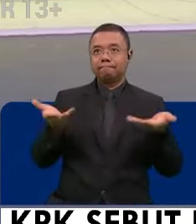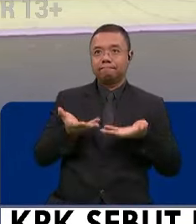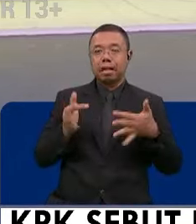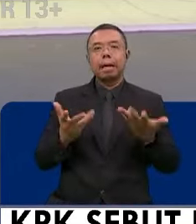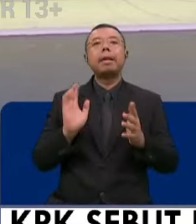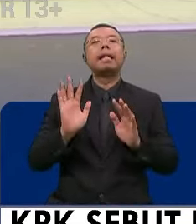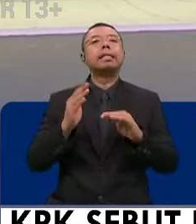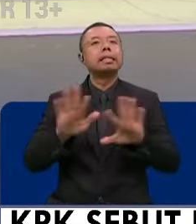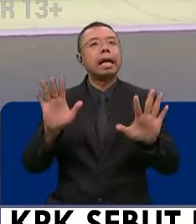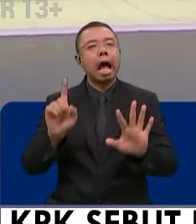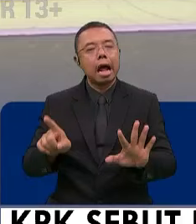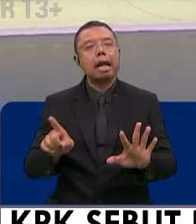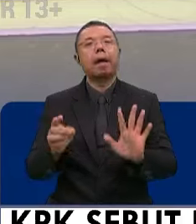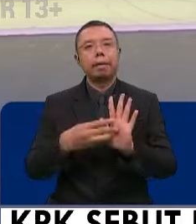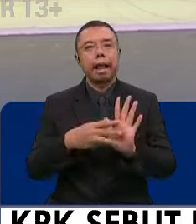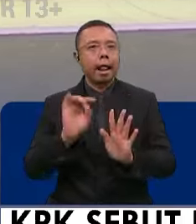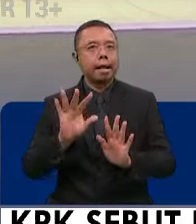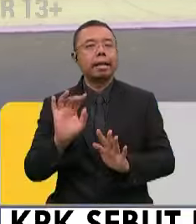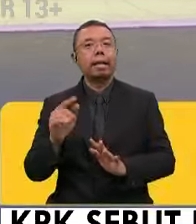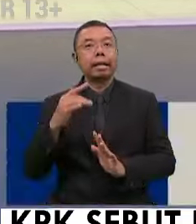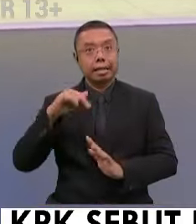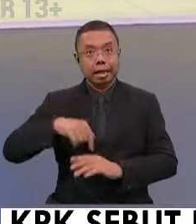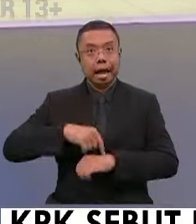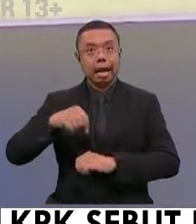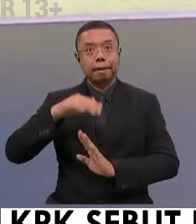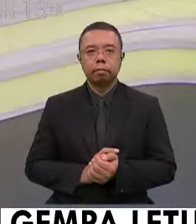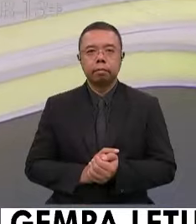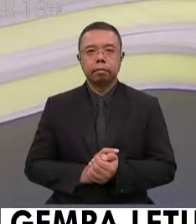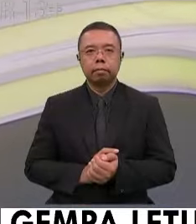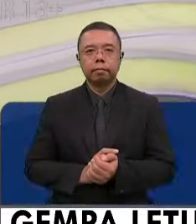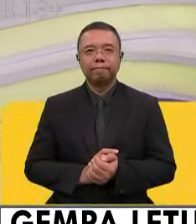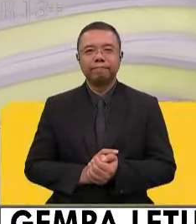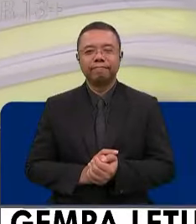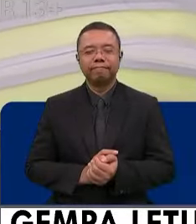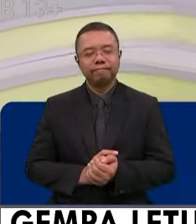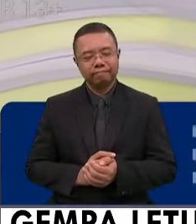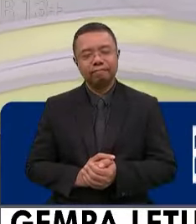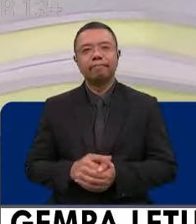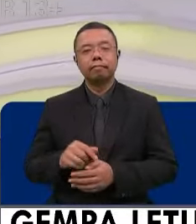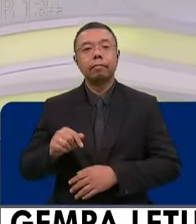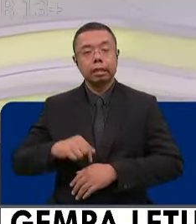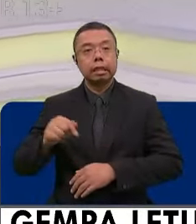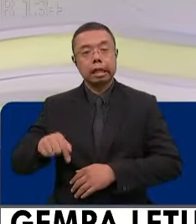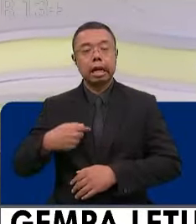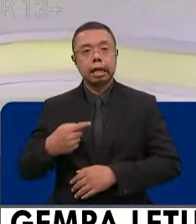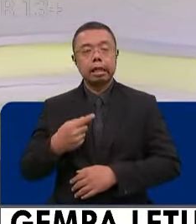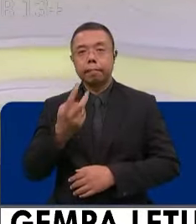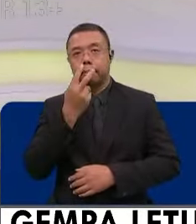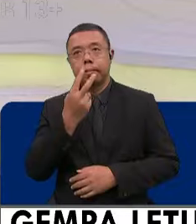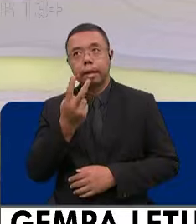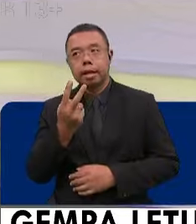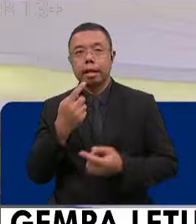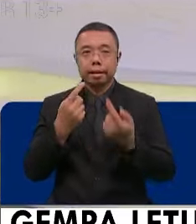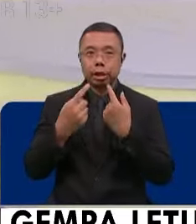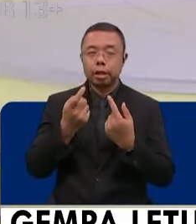kita harus jeda dahulu, Bapak-Bapak dan pemirsa tetaplah bersama kami. Zona Bisnis segera kembali. Kita masih membicarakan bagaimana menjaga inflasi khususnya di